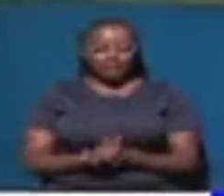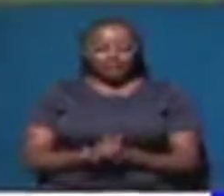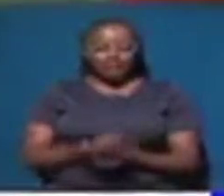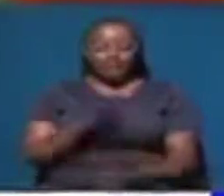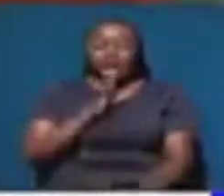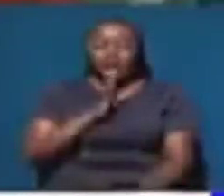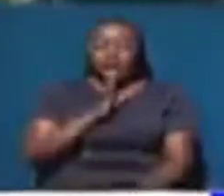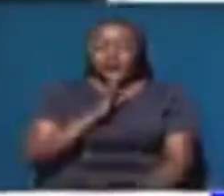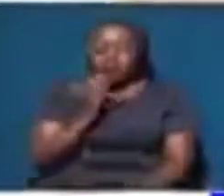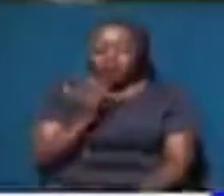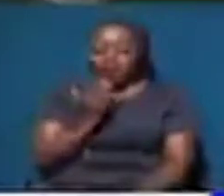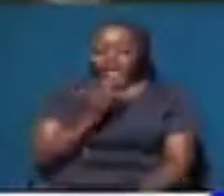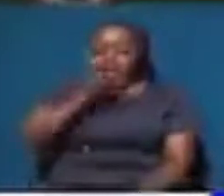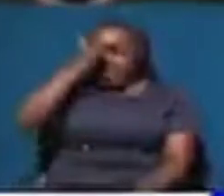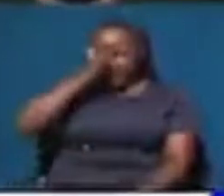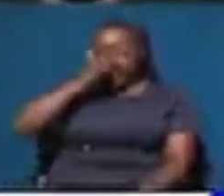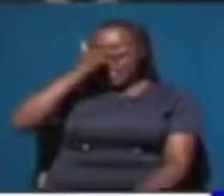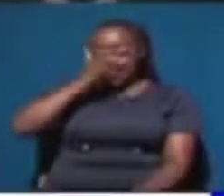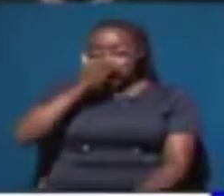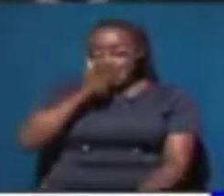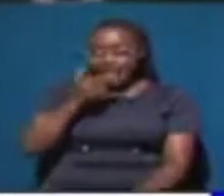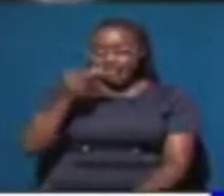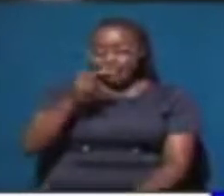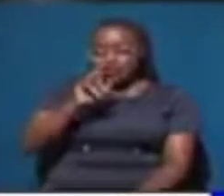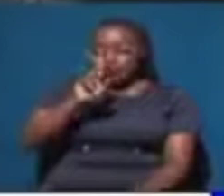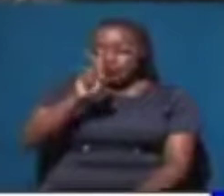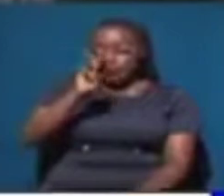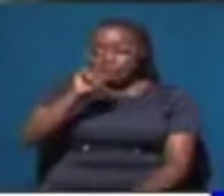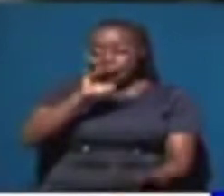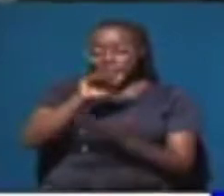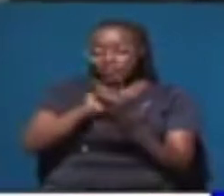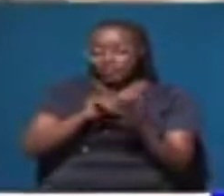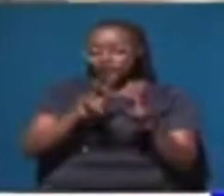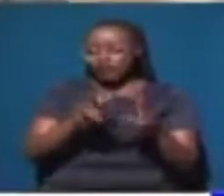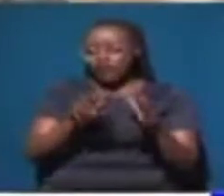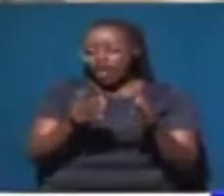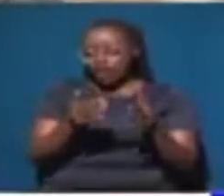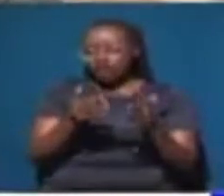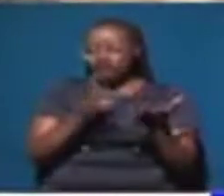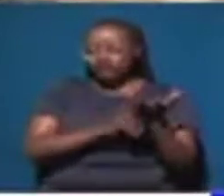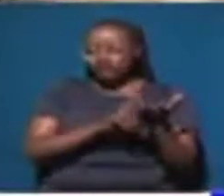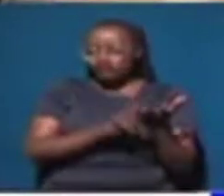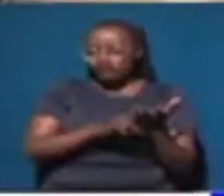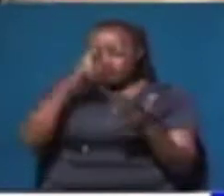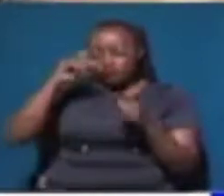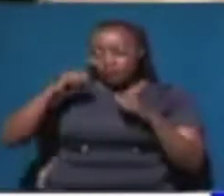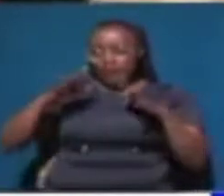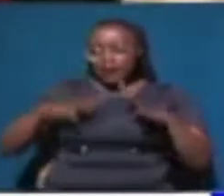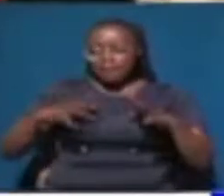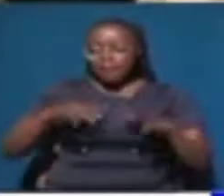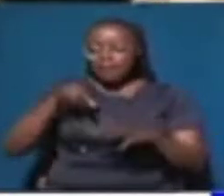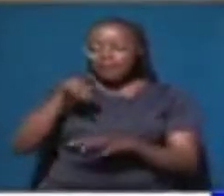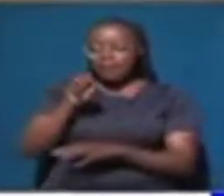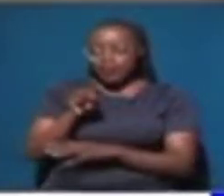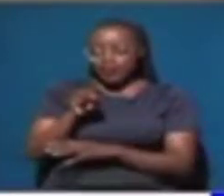akiaria ari ceceni-inĩ ya Thika ya uheani wa motungata ma mũingĩ agĩthũrima wĩyandĩkithia wa atwarithia a nduthi mwandĩki mũkaru